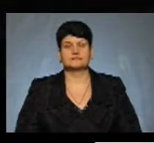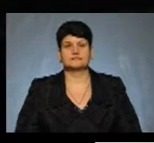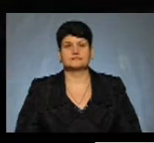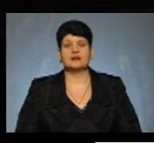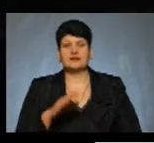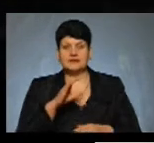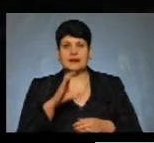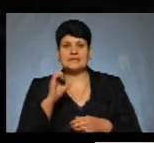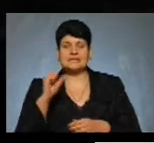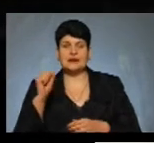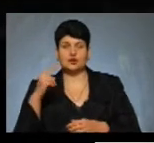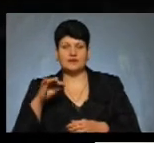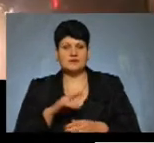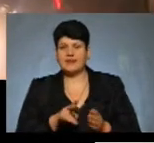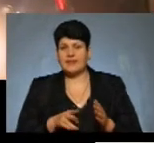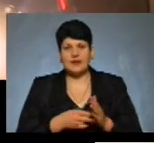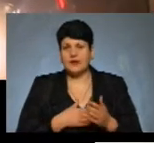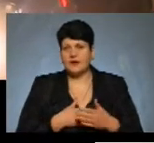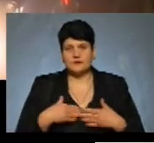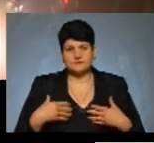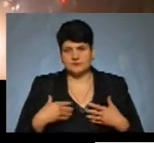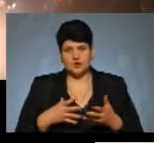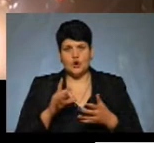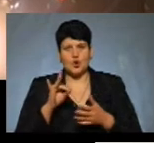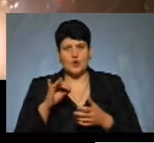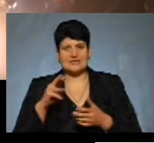Віталій Садовець не планує розмитнювати свій автомобіль.